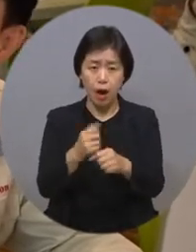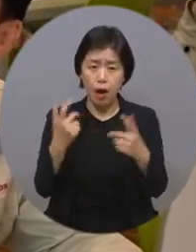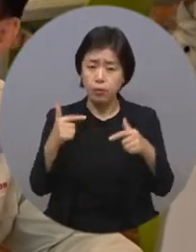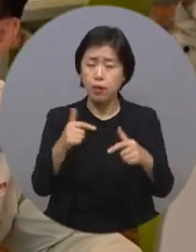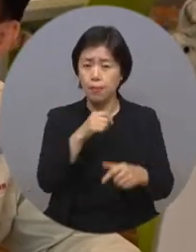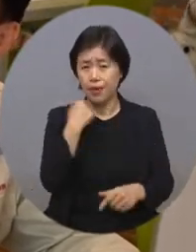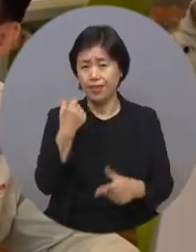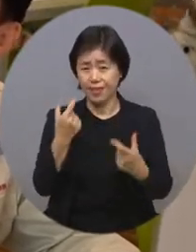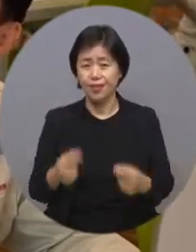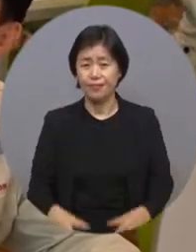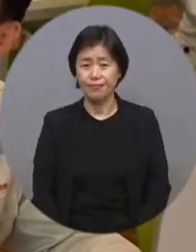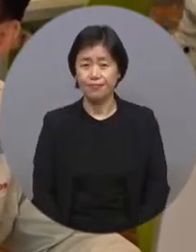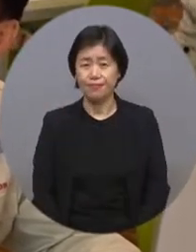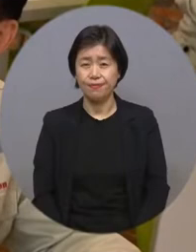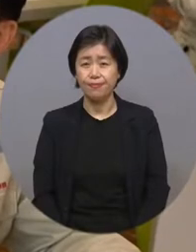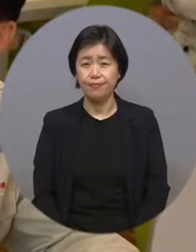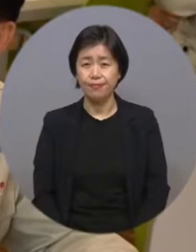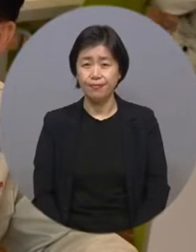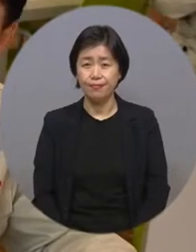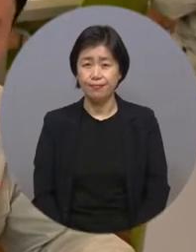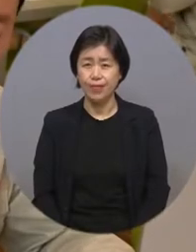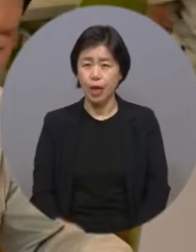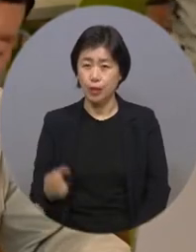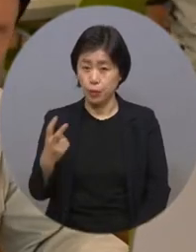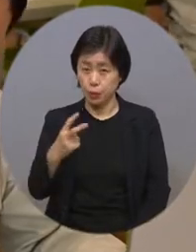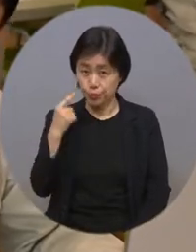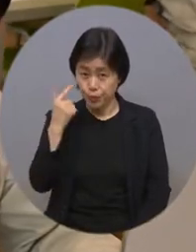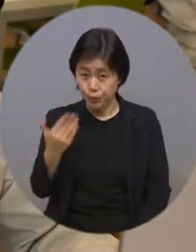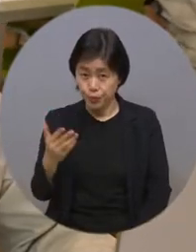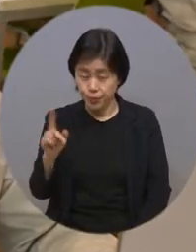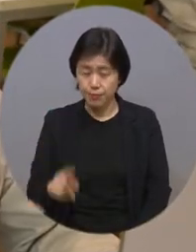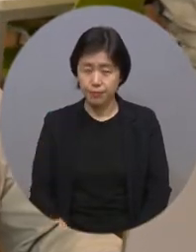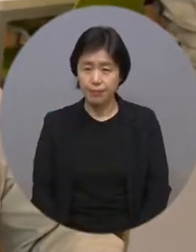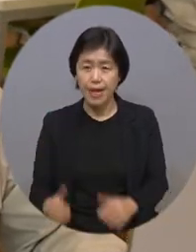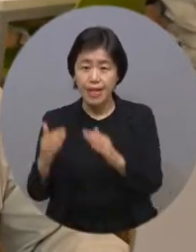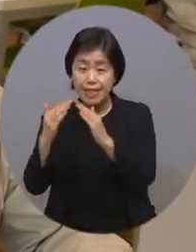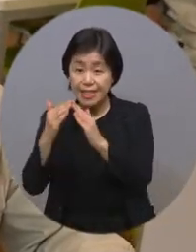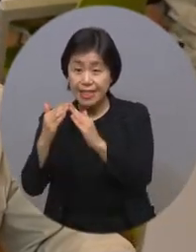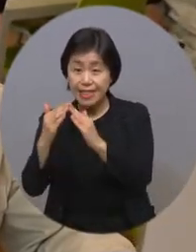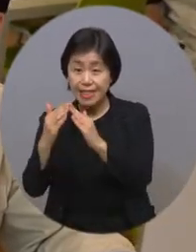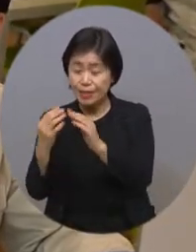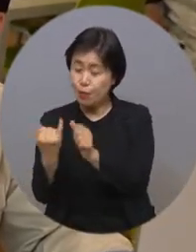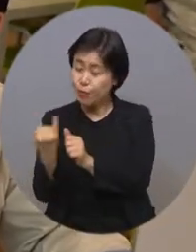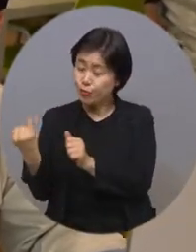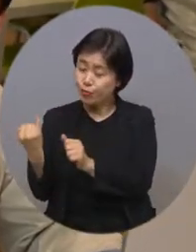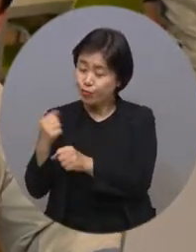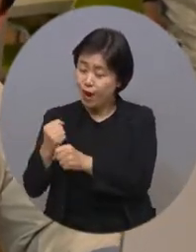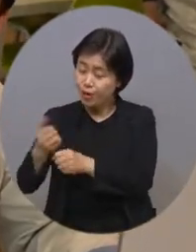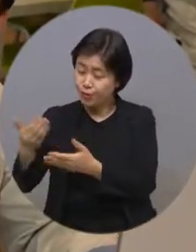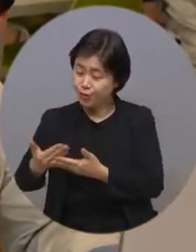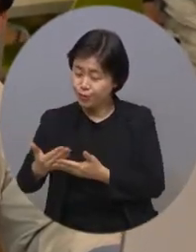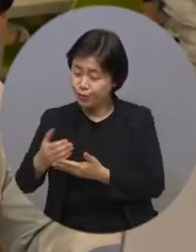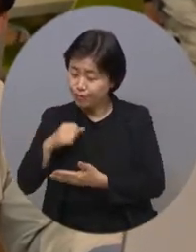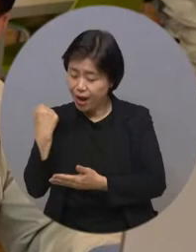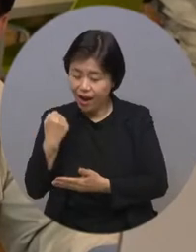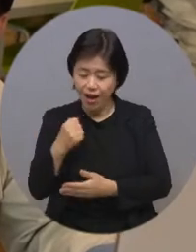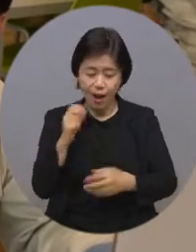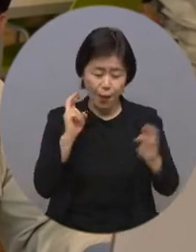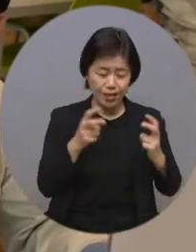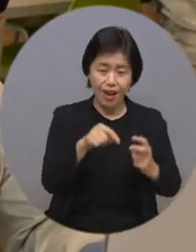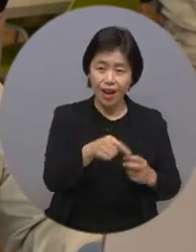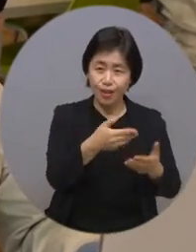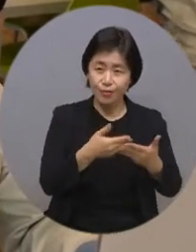너무 그러면 이게 살짝 여쭤보고 싶은 게 네. 집에서 드시는 밥이 맛있으신가요? 회사에서 드시는 밥이